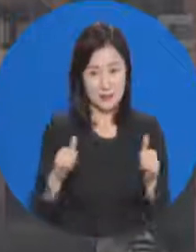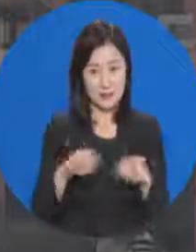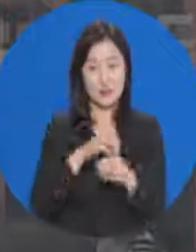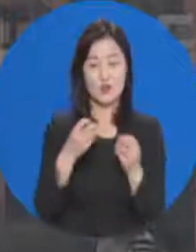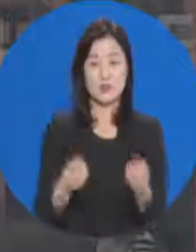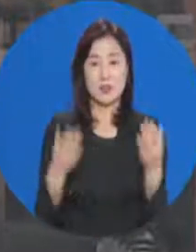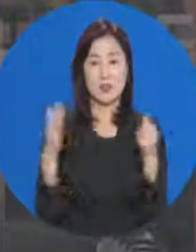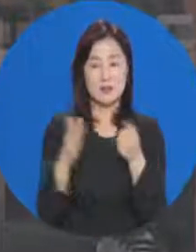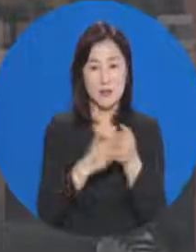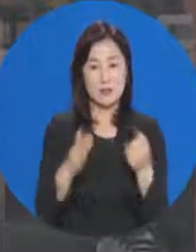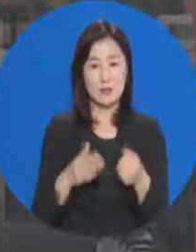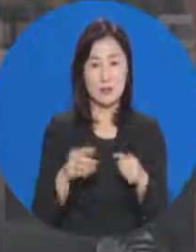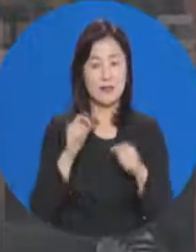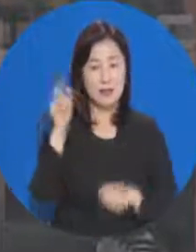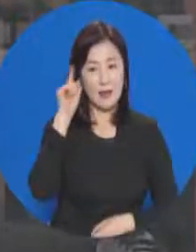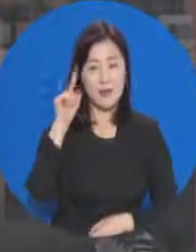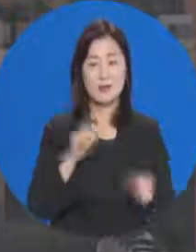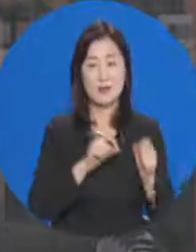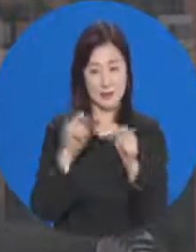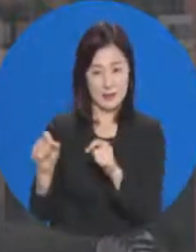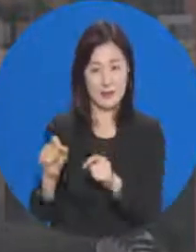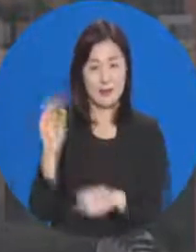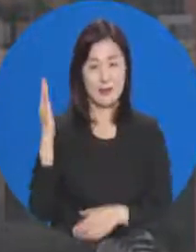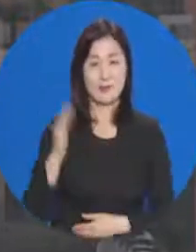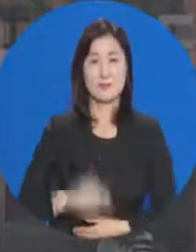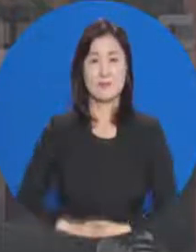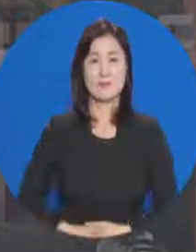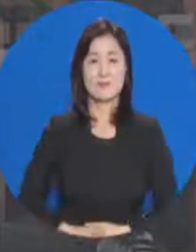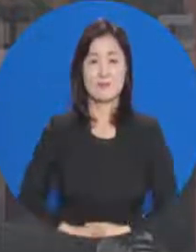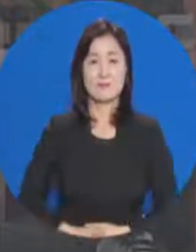금요일인 내일 이 시간에 방송됩니다.